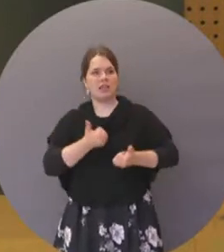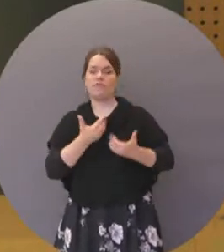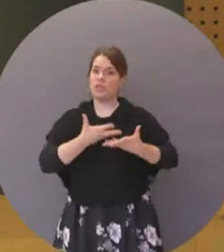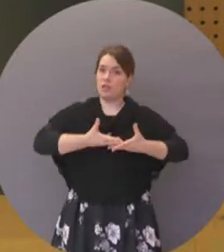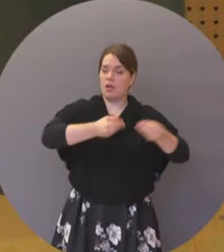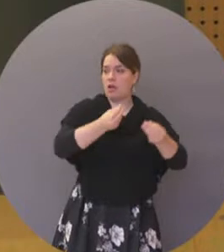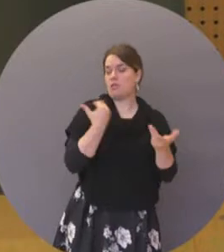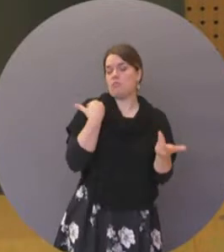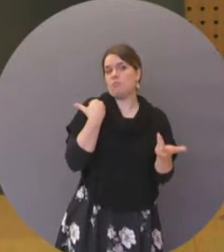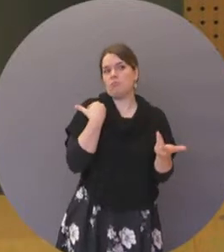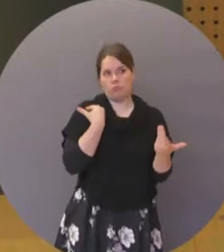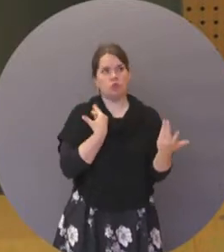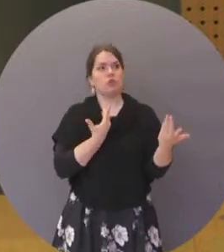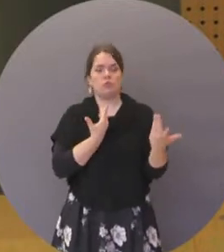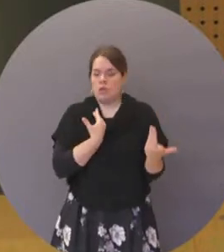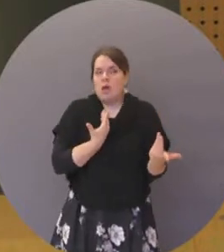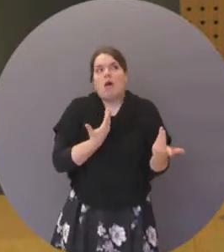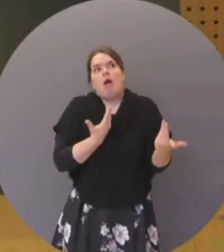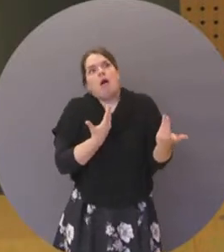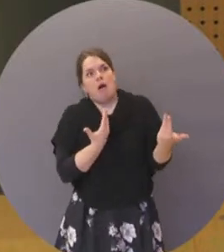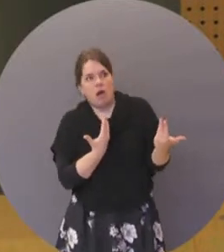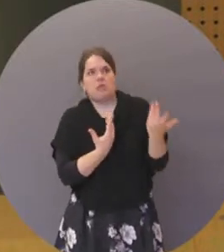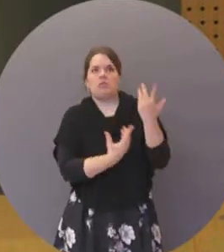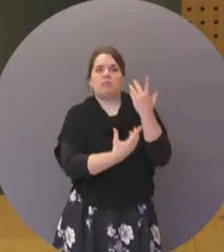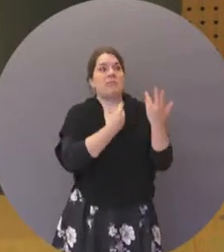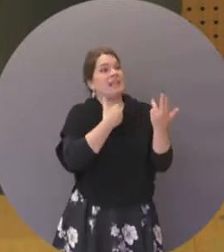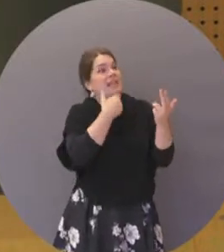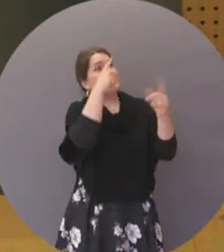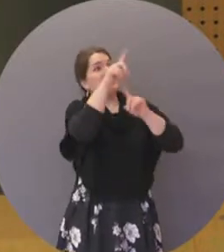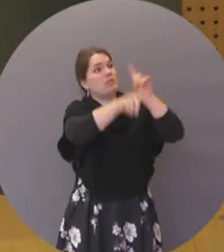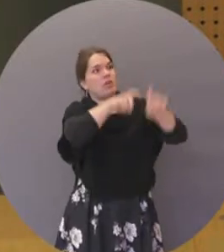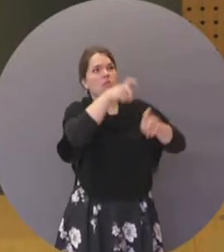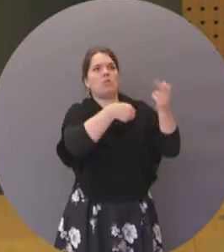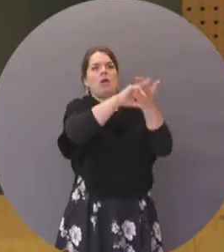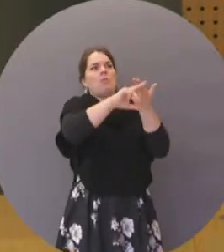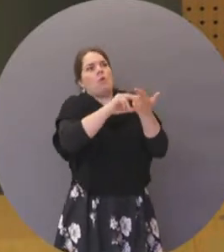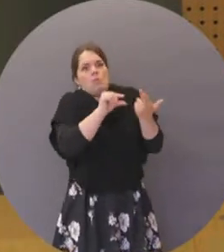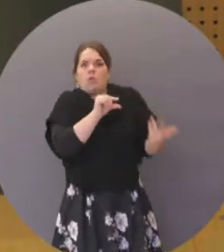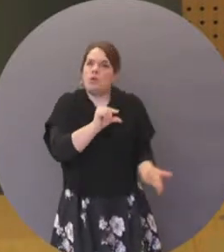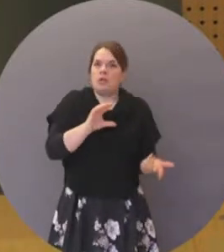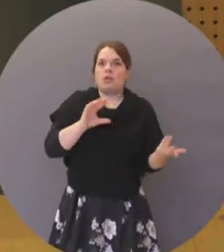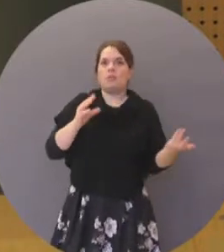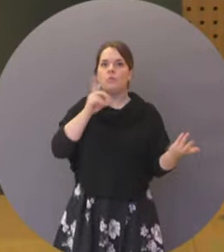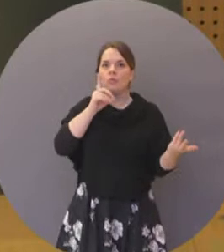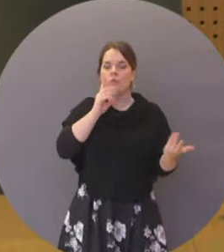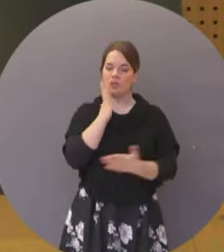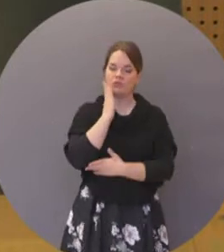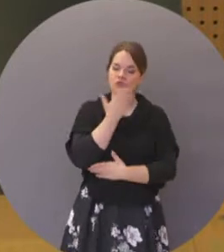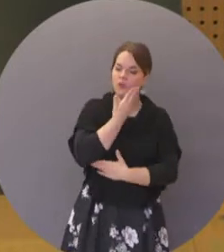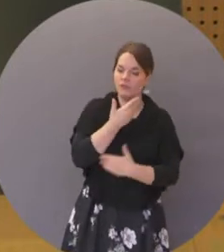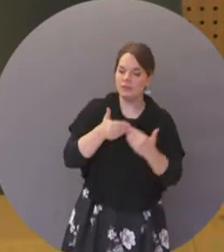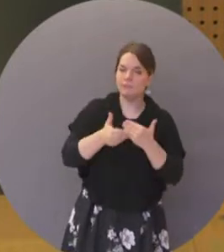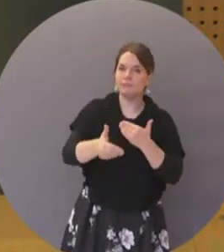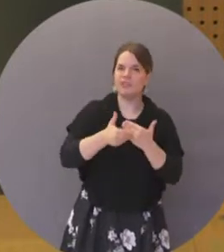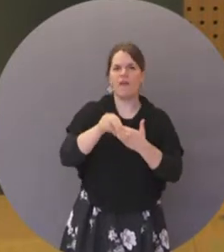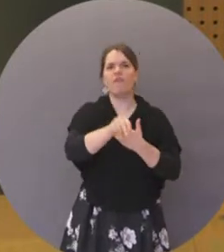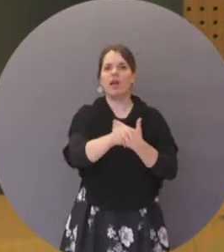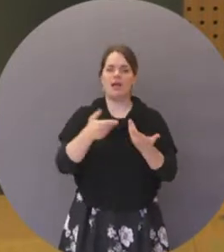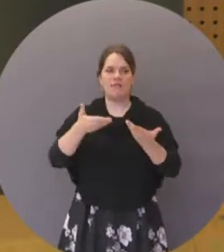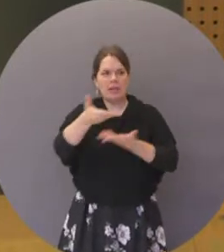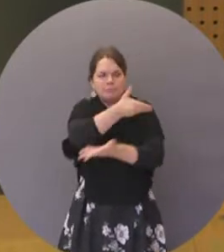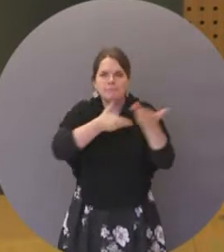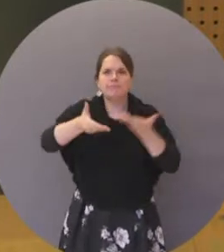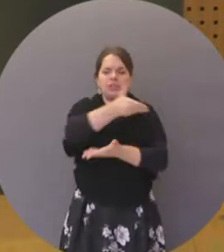du coup nous nous en félicitons réponds en partie à notre demande puisque nous avons appris que des janvier des négociations s'ouvriraient pour les secrétaires